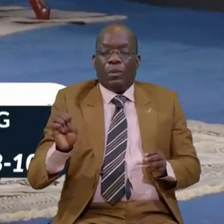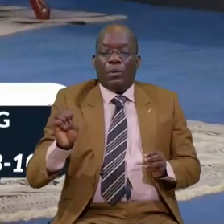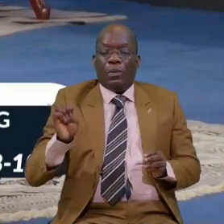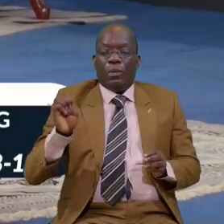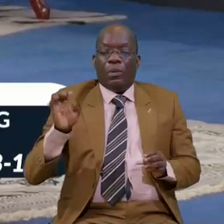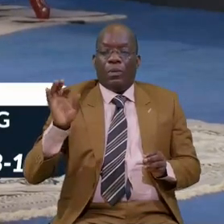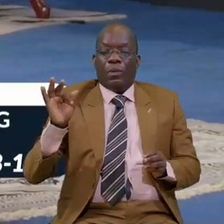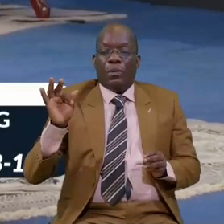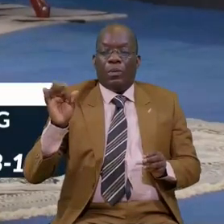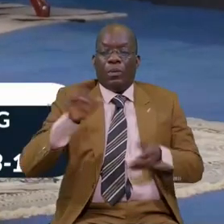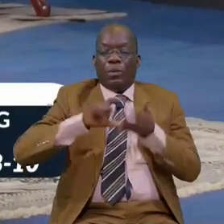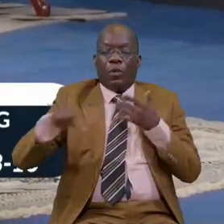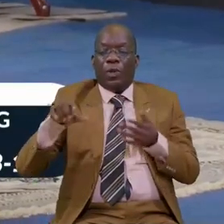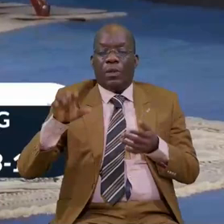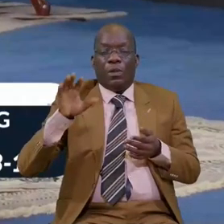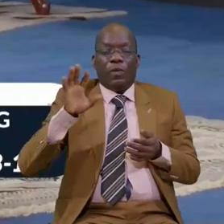Luc,